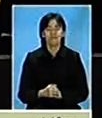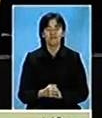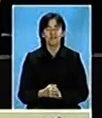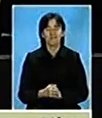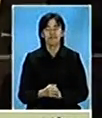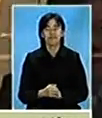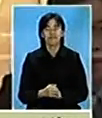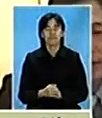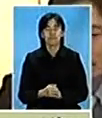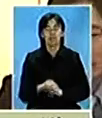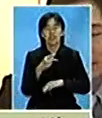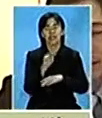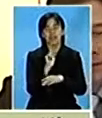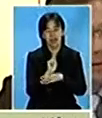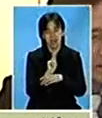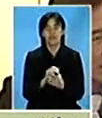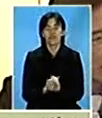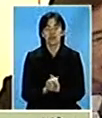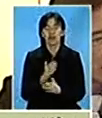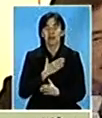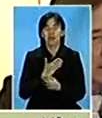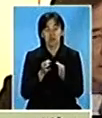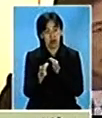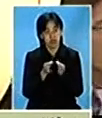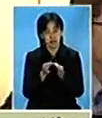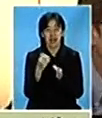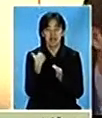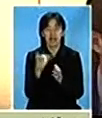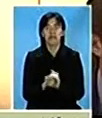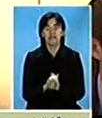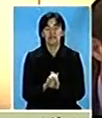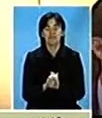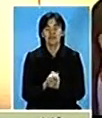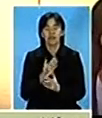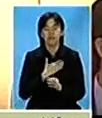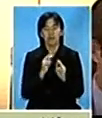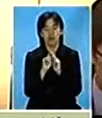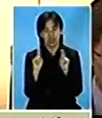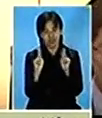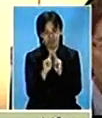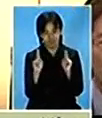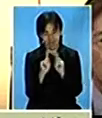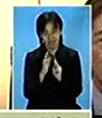ครับกับเรียนท่านประธานที่เคารพครับต้องขออนุญาตชี้แจงนะครับในนามของคณะกรรมาธิการนะครับ